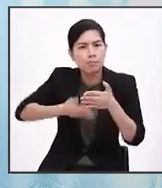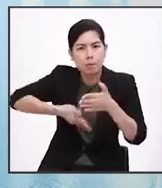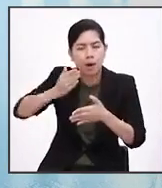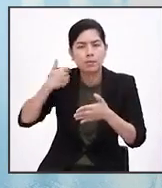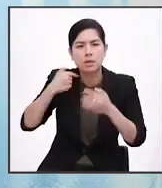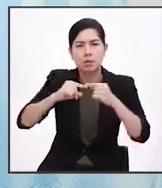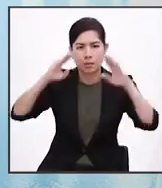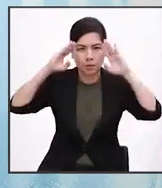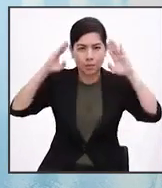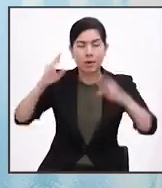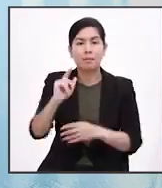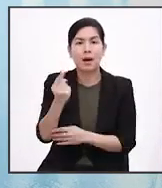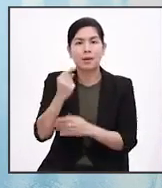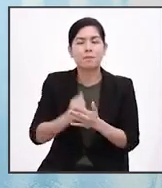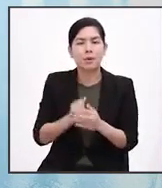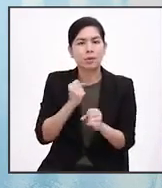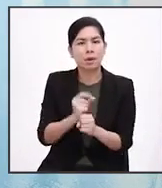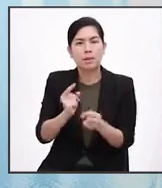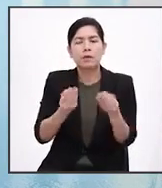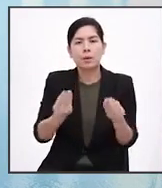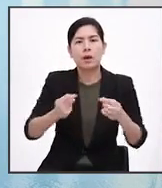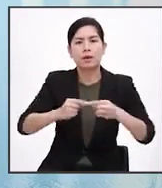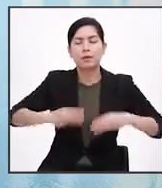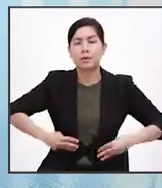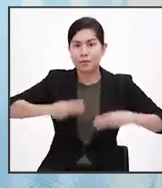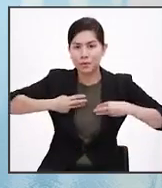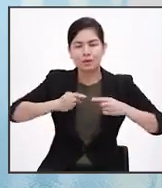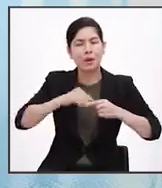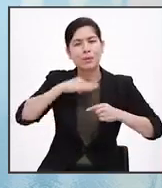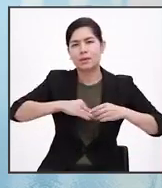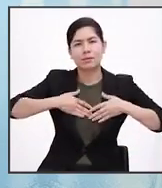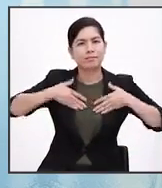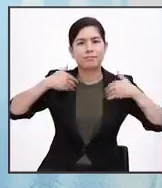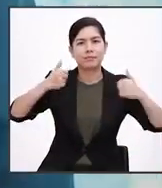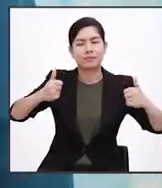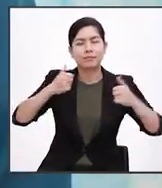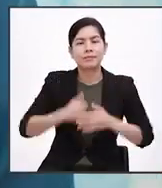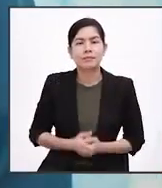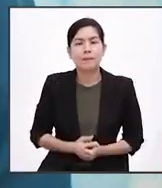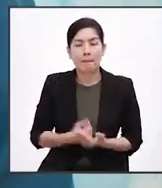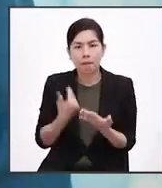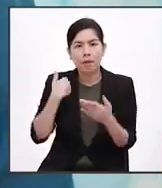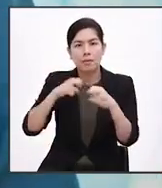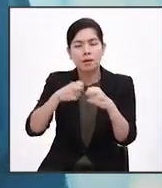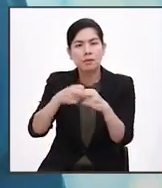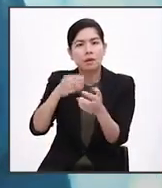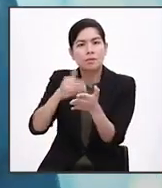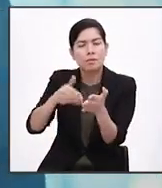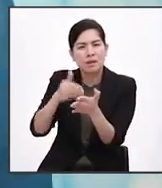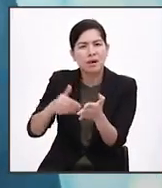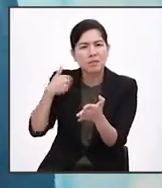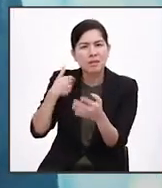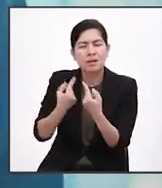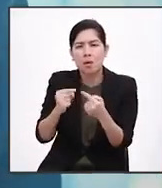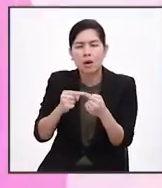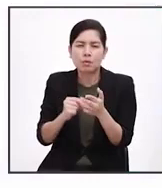พื่อจะเขาเรียกอะไรคะเพื่อจะทำให้ชีวิตเราแบบมีความสุขขึ้นได้อีกครั้งอะค่ะแม้ว่าเราจะต้องเจอกับปัญหาที่มันแบบแย่ๆอะ